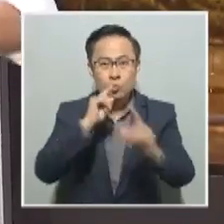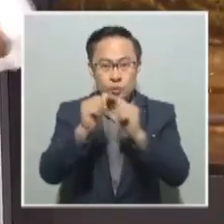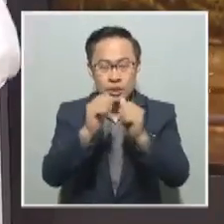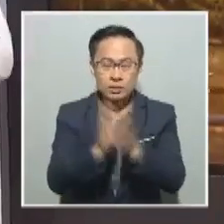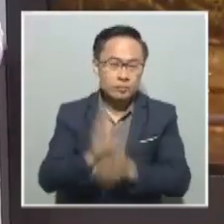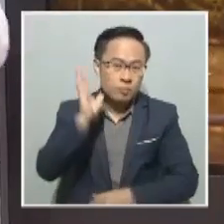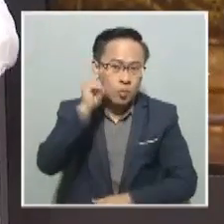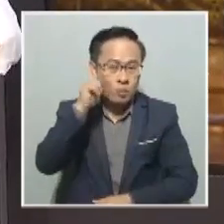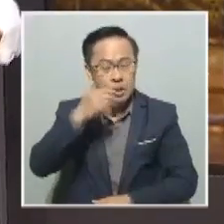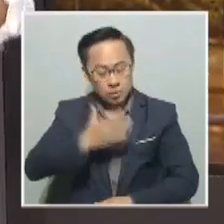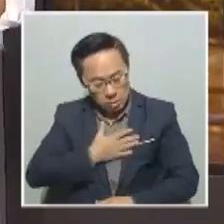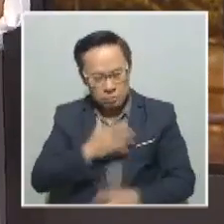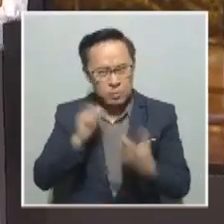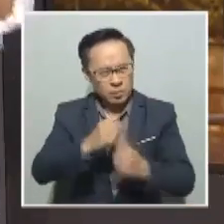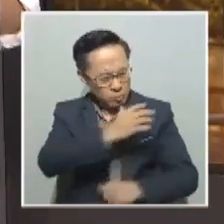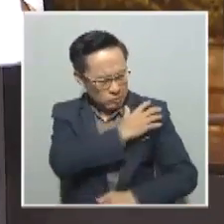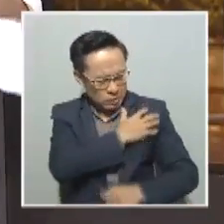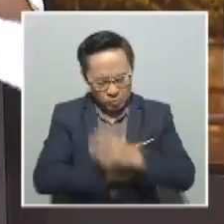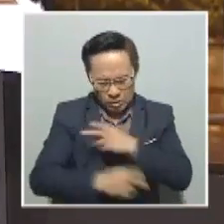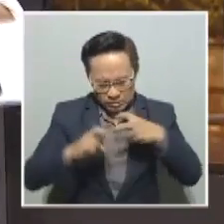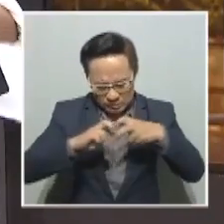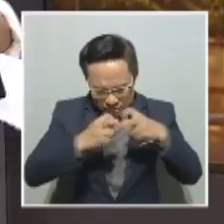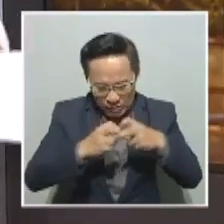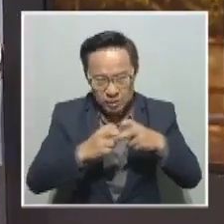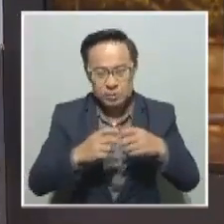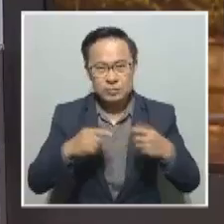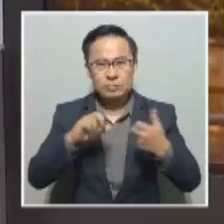ของเราหรือว่าตัวเราเองเริ่มมีอาการสามารถถามมาได้เลย